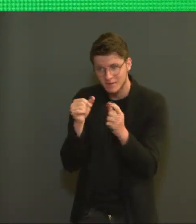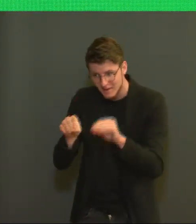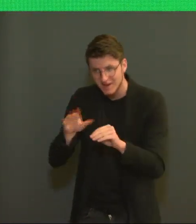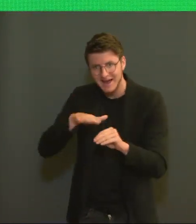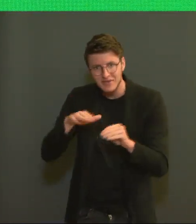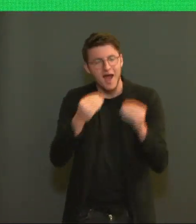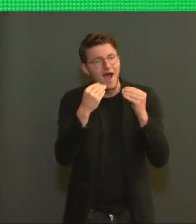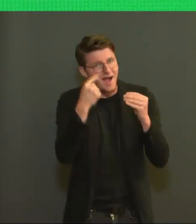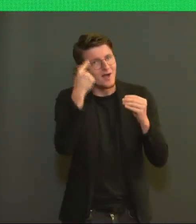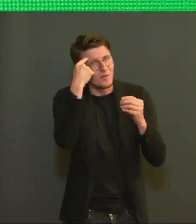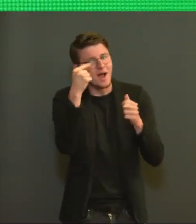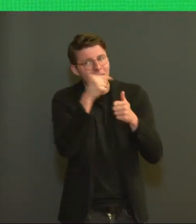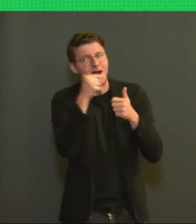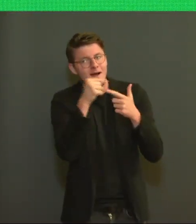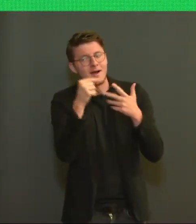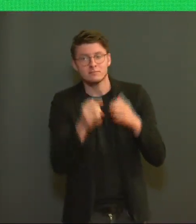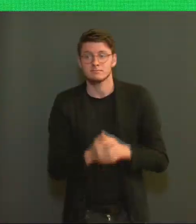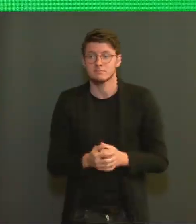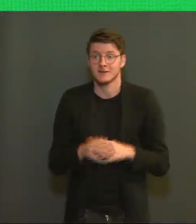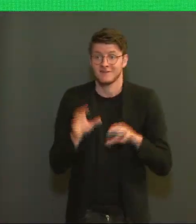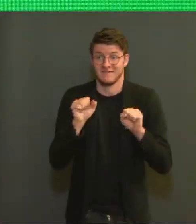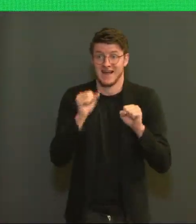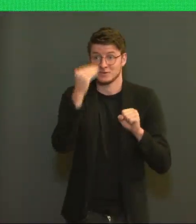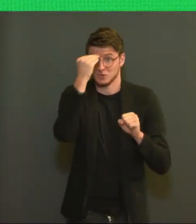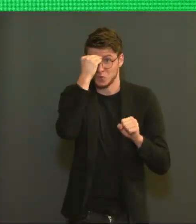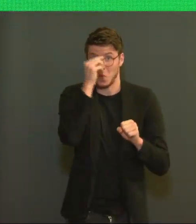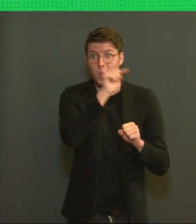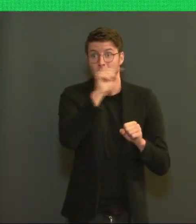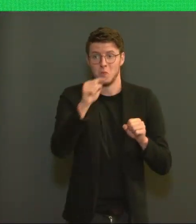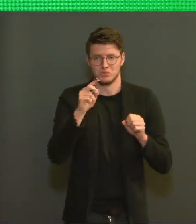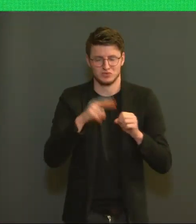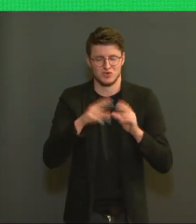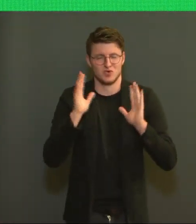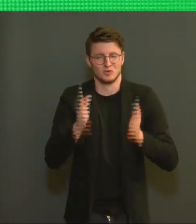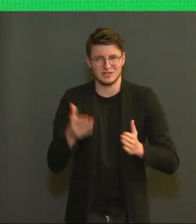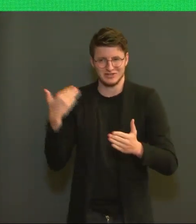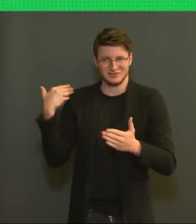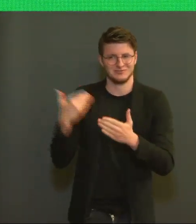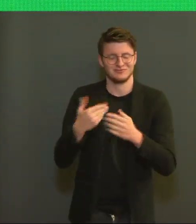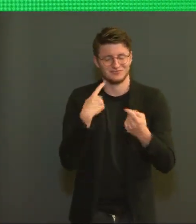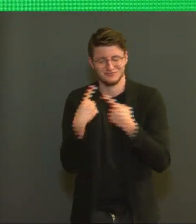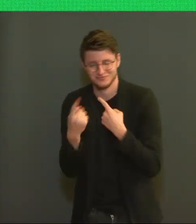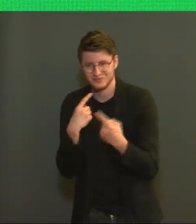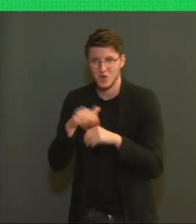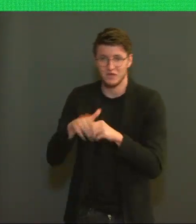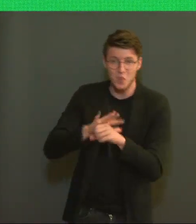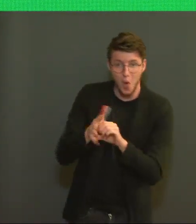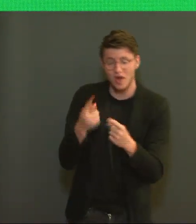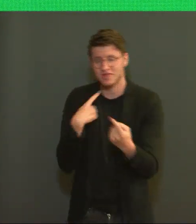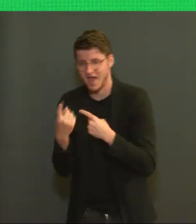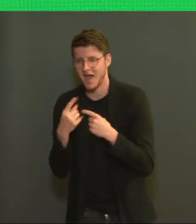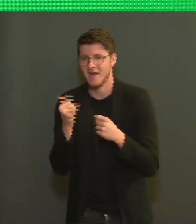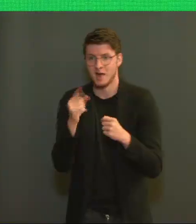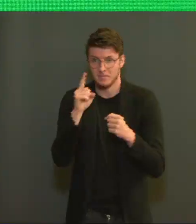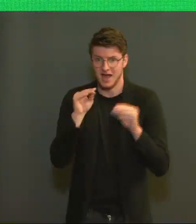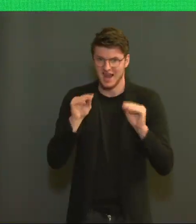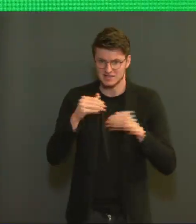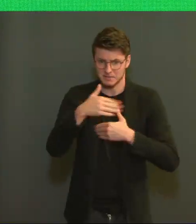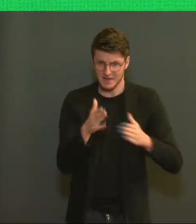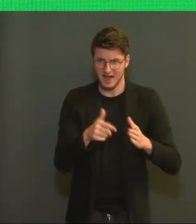hebben het coronavirus zonder twijfel al besproken met hun leerlingen. Dit lessenpakket kan hierop aansluiten en kadert in een